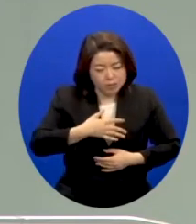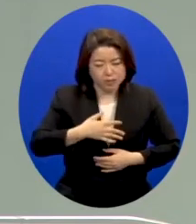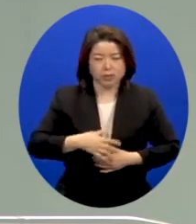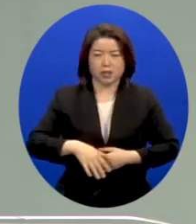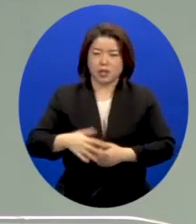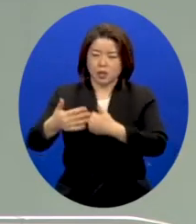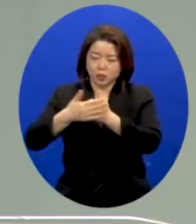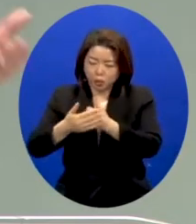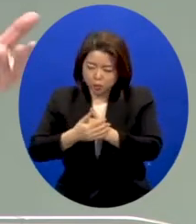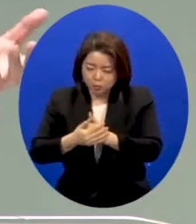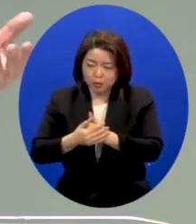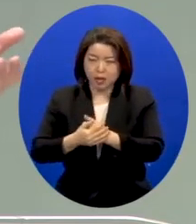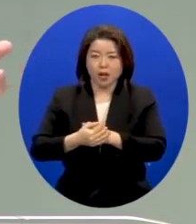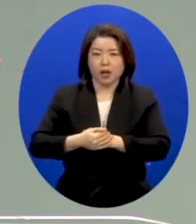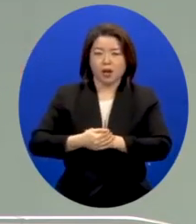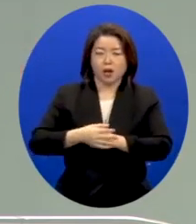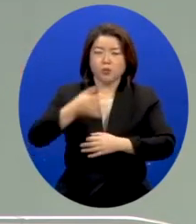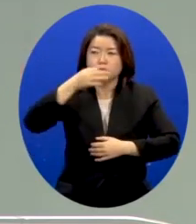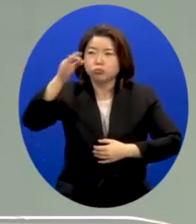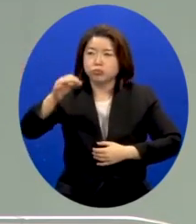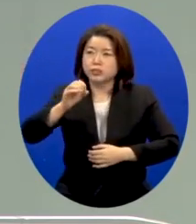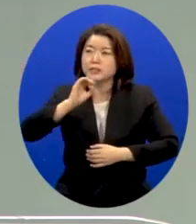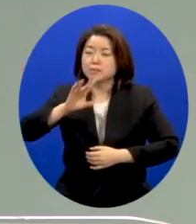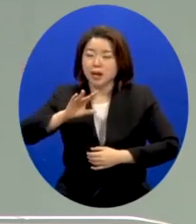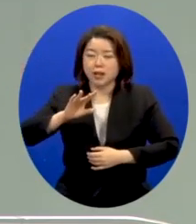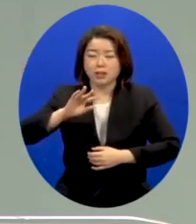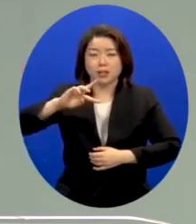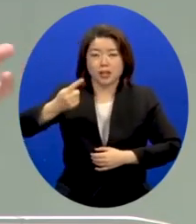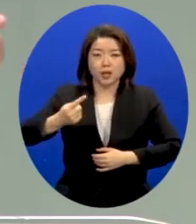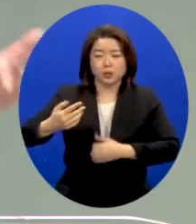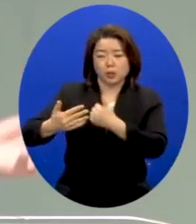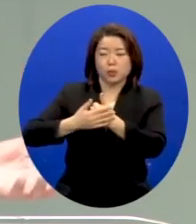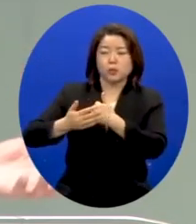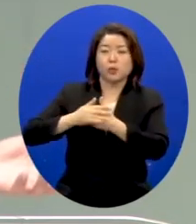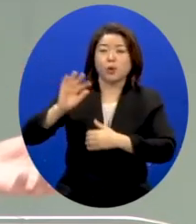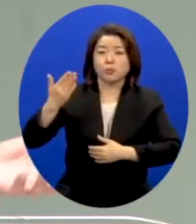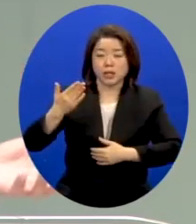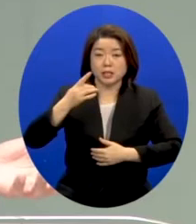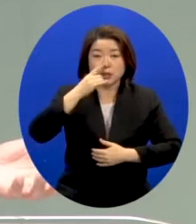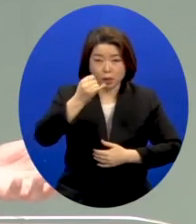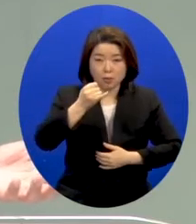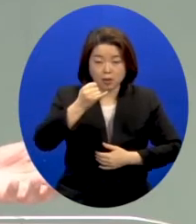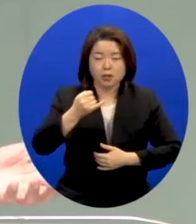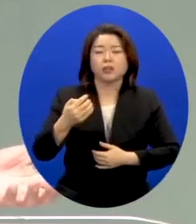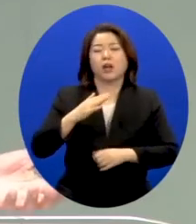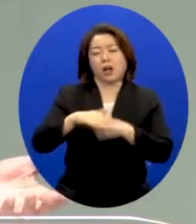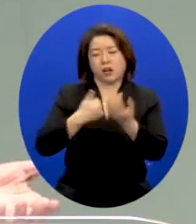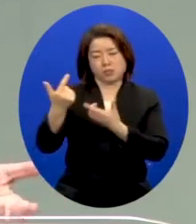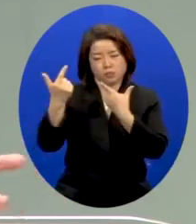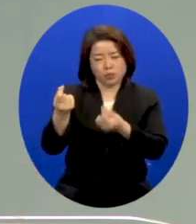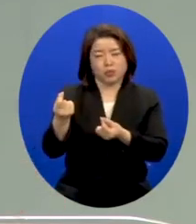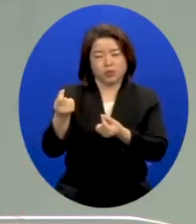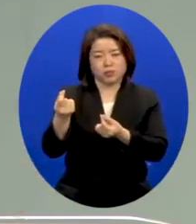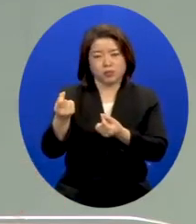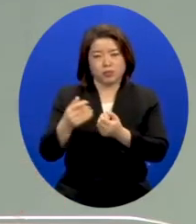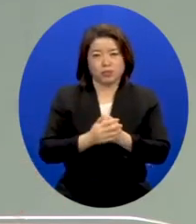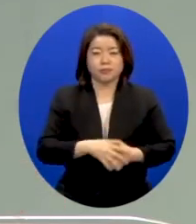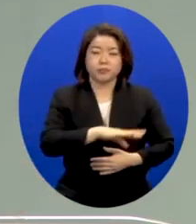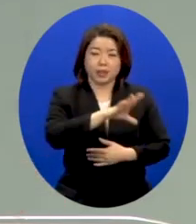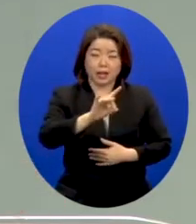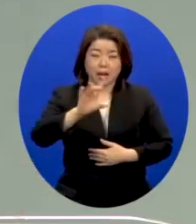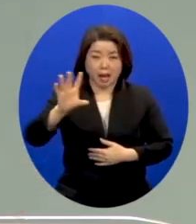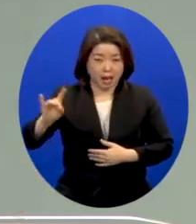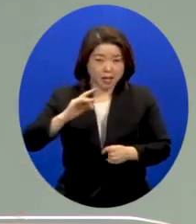때 그냥 부르기만 해도 위로가 되는 게 엄마 잖아요 근데 하나님이 그런 분이 시도를 하는 거예요 때로는